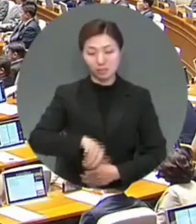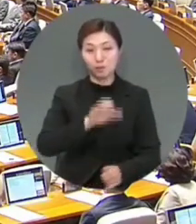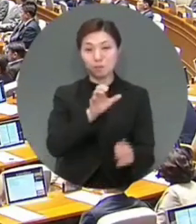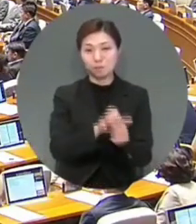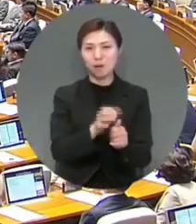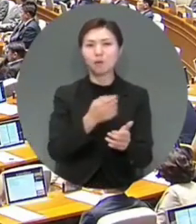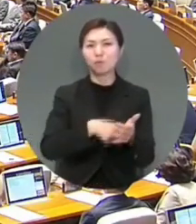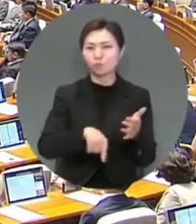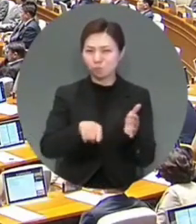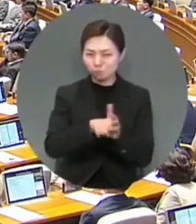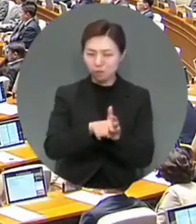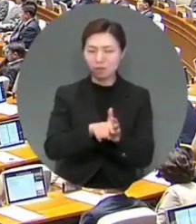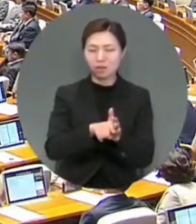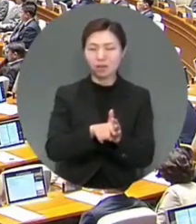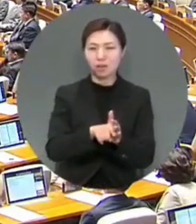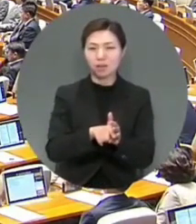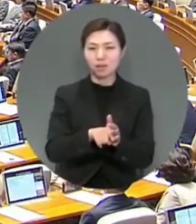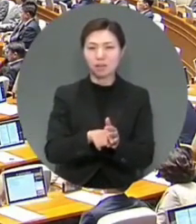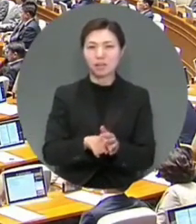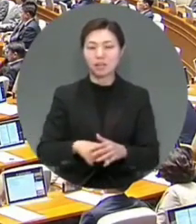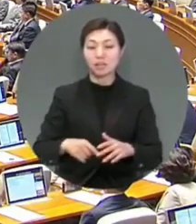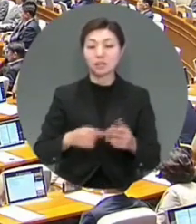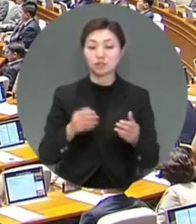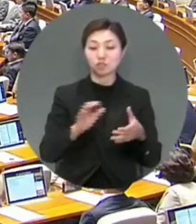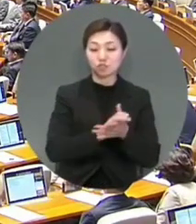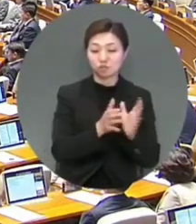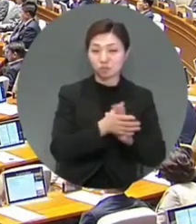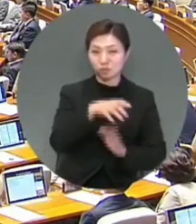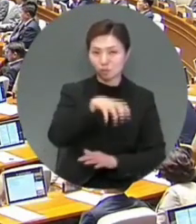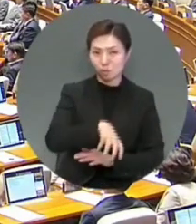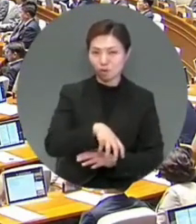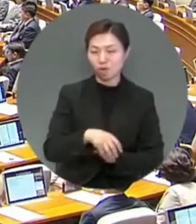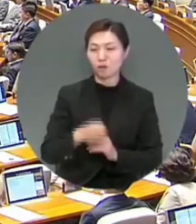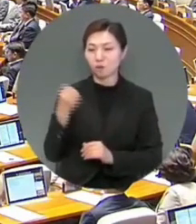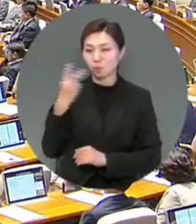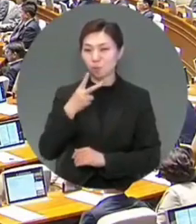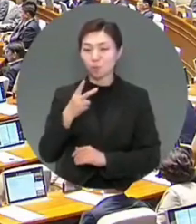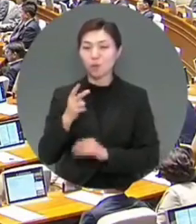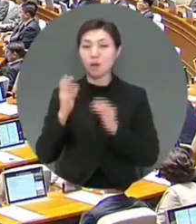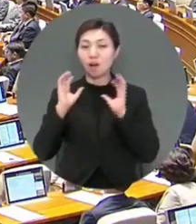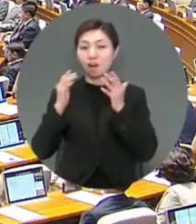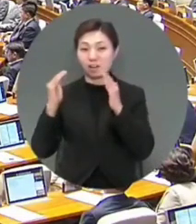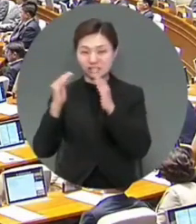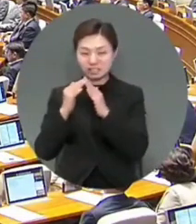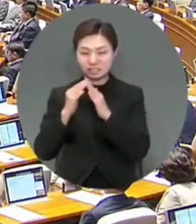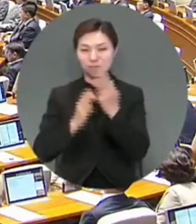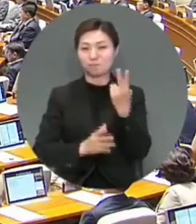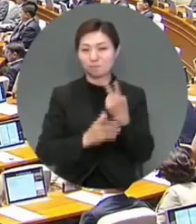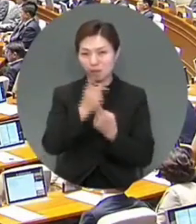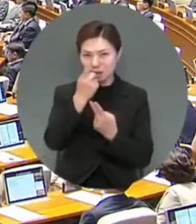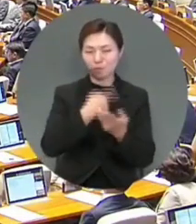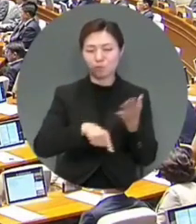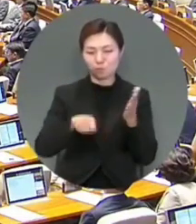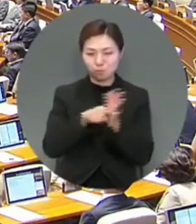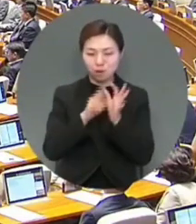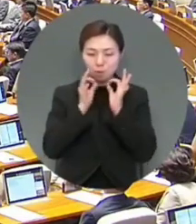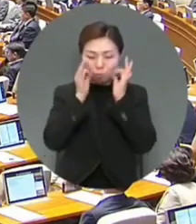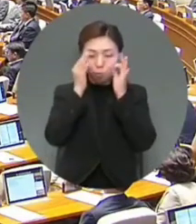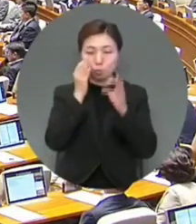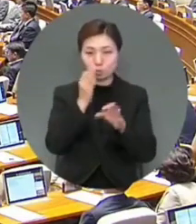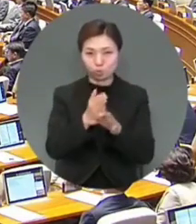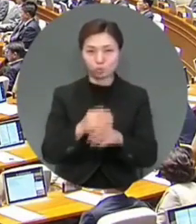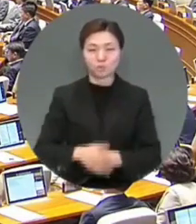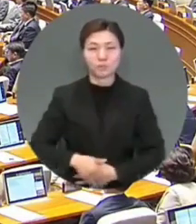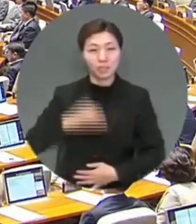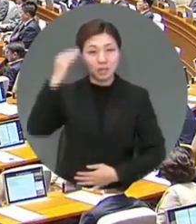통합과 늘봄 학교를 적극 추진해 오고 있습니다. 우리 교육이 획일화된 틀에서